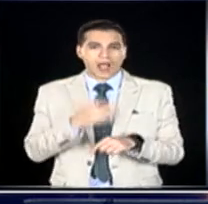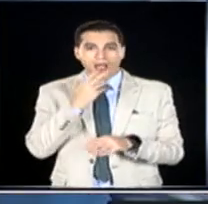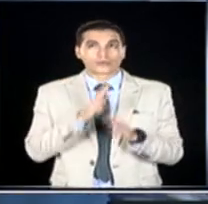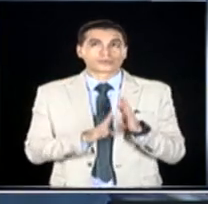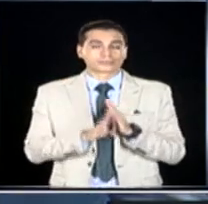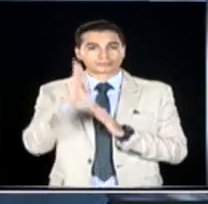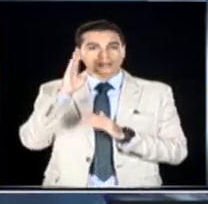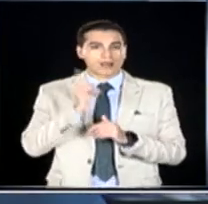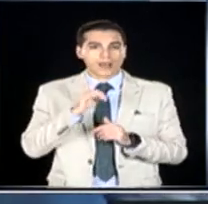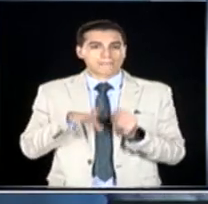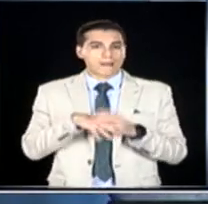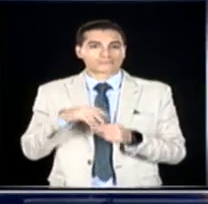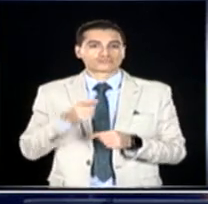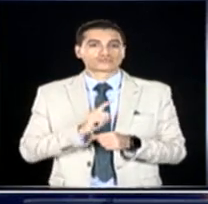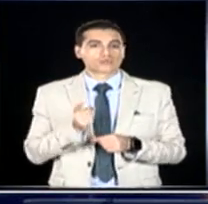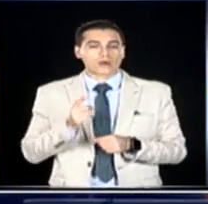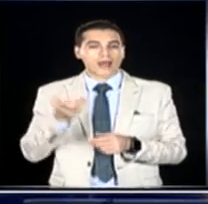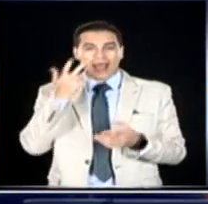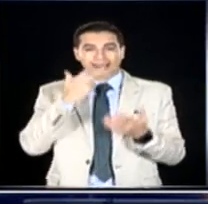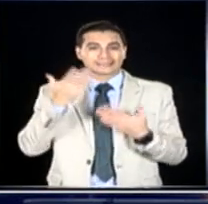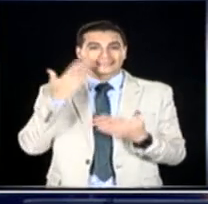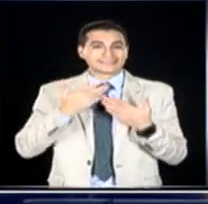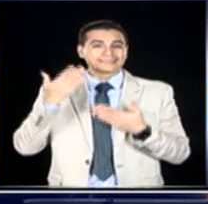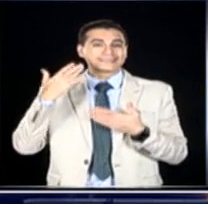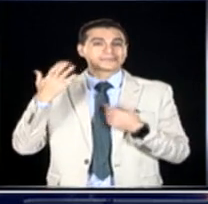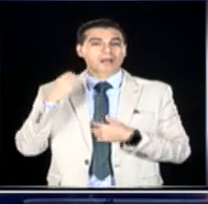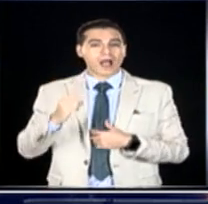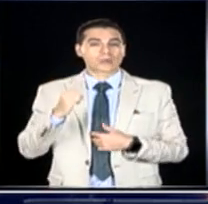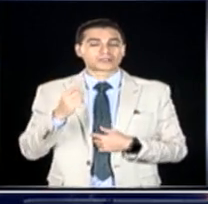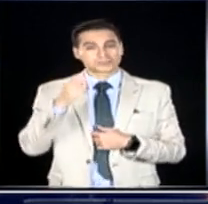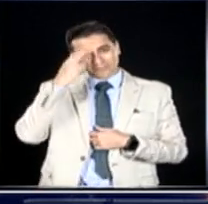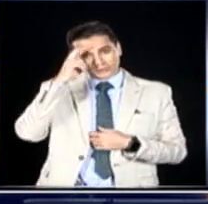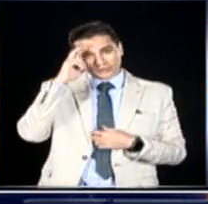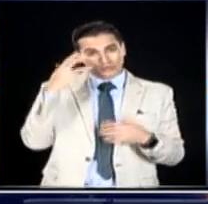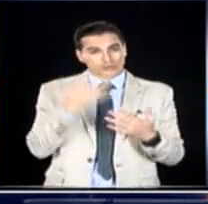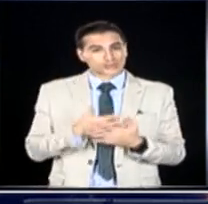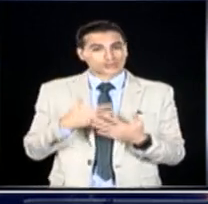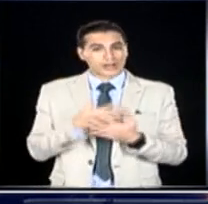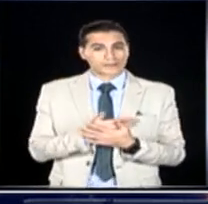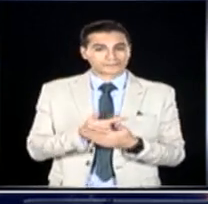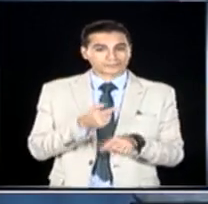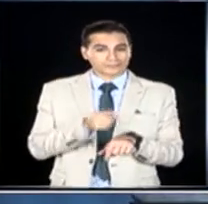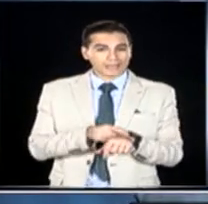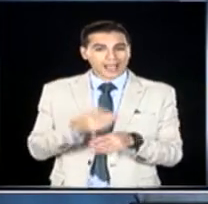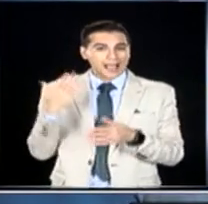بتصنع ساعات والله. هو طبعا ابل فيها ساعات، ولكن انا بتكلم على ساعة